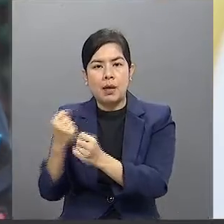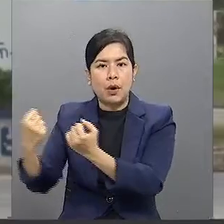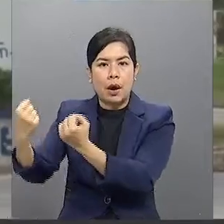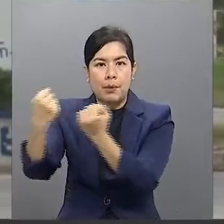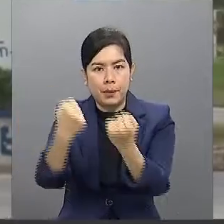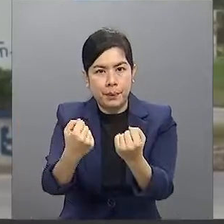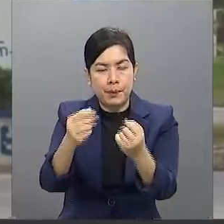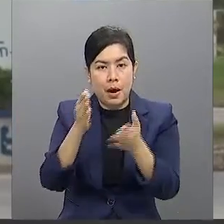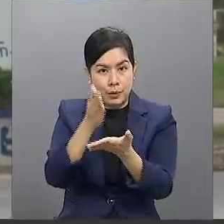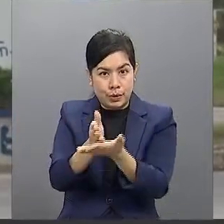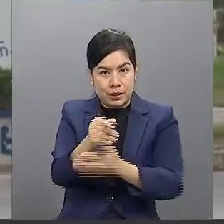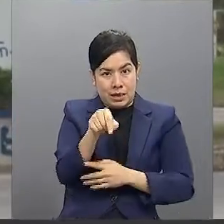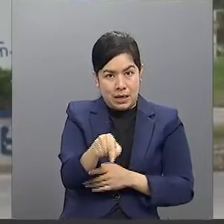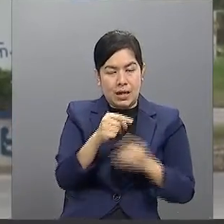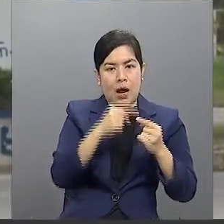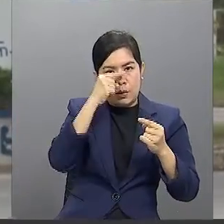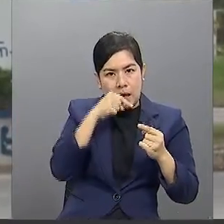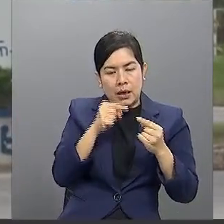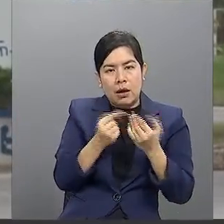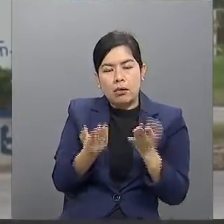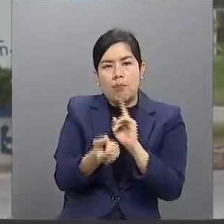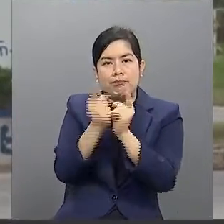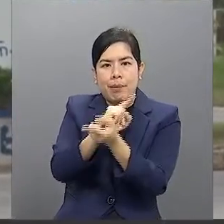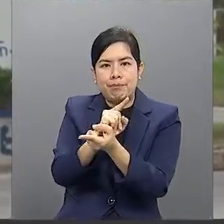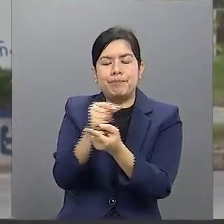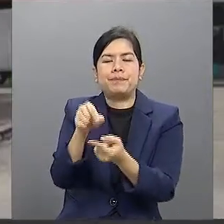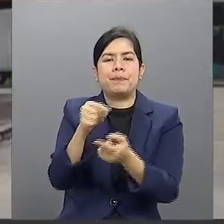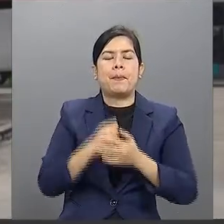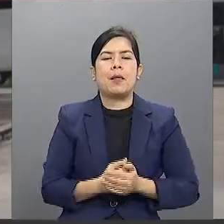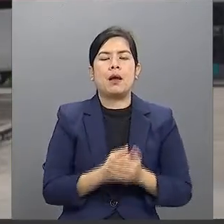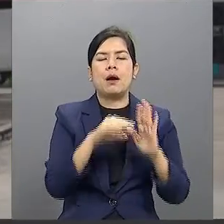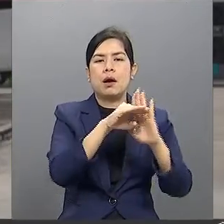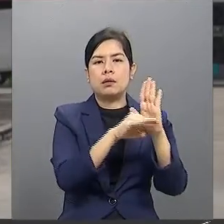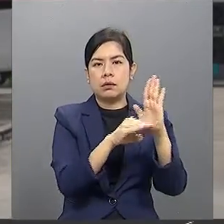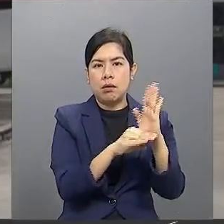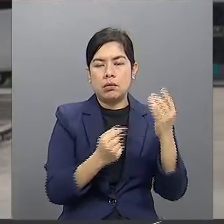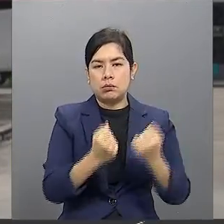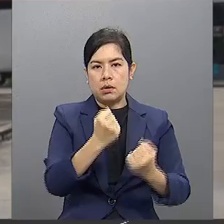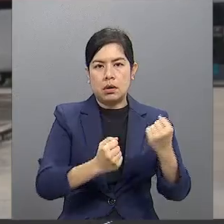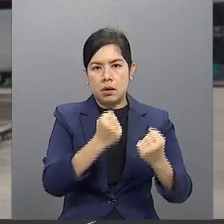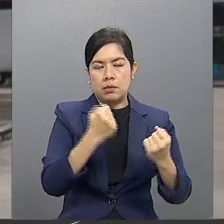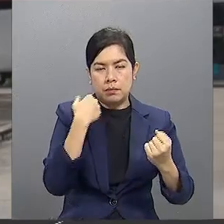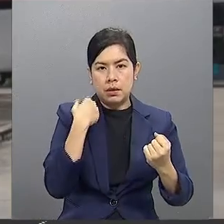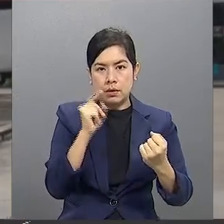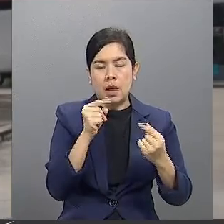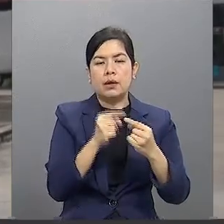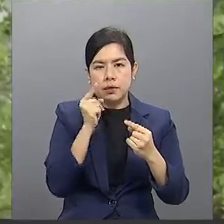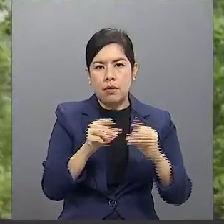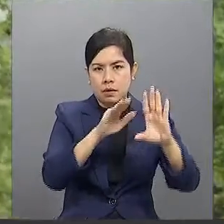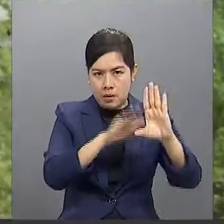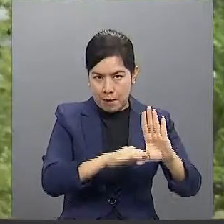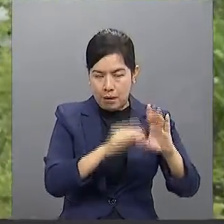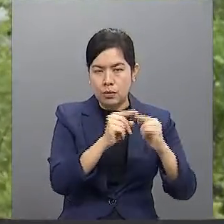ะครับเปลี่ยน หลักเกณฑ์ในการนำรถเข้าประเทศผ่านด่านสุไหงโกลกจะต้องผ่านการลงทะเบียนกับทางการไทยตั้ง